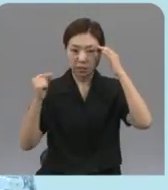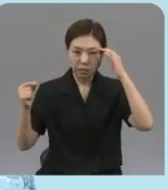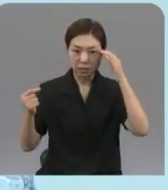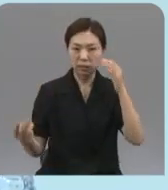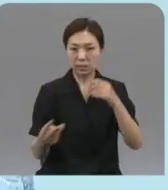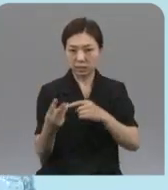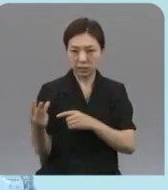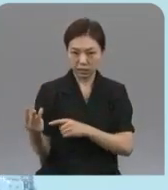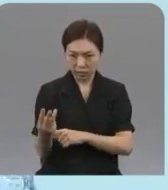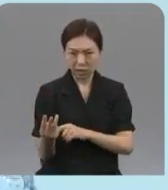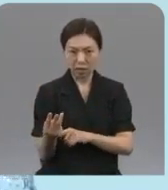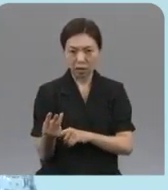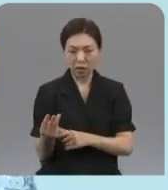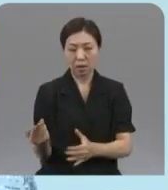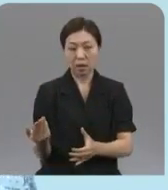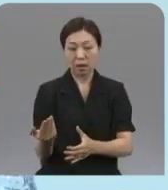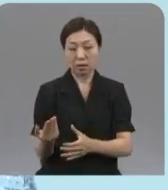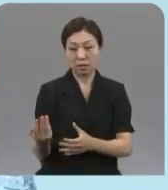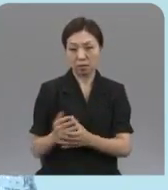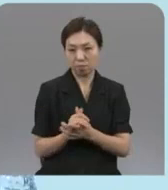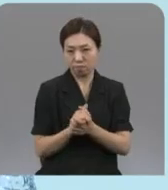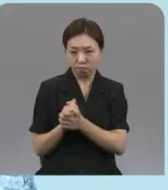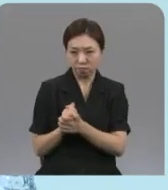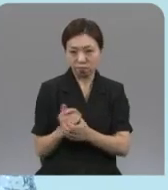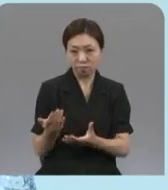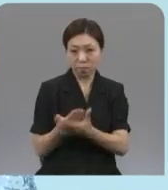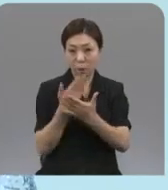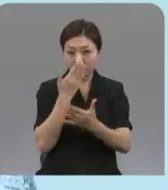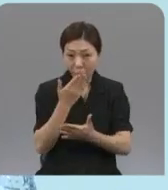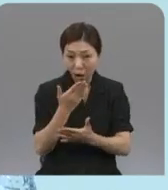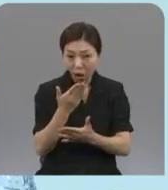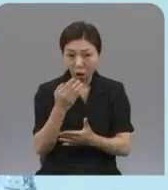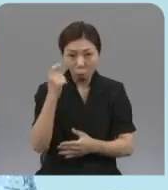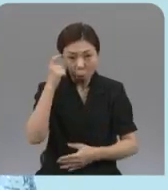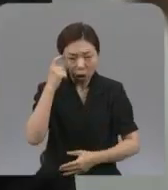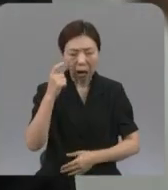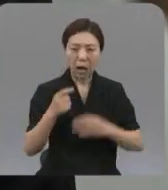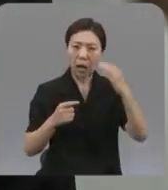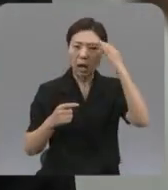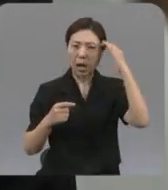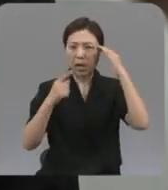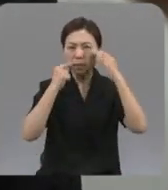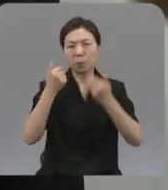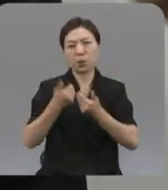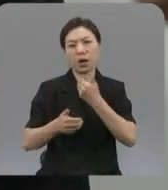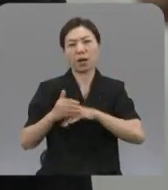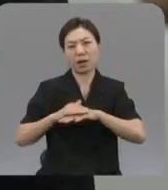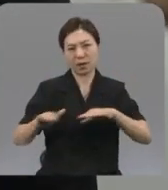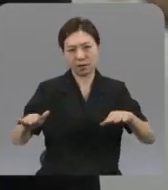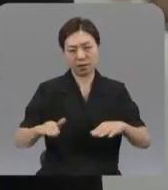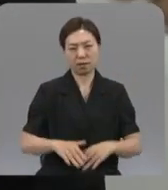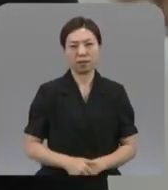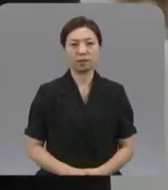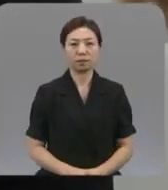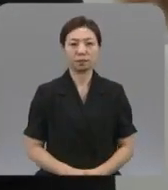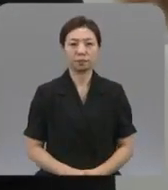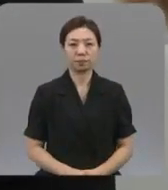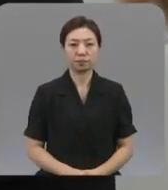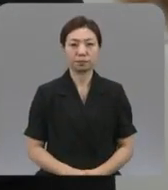果。赵贤东表示，此次是韩美日首脑首次为三边会谈而非多边会谈的聚